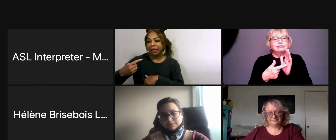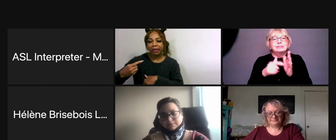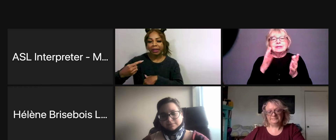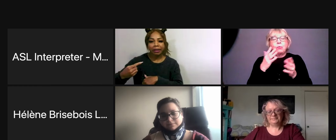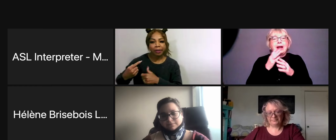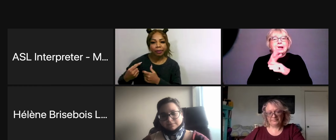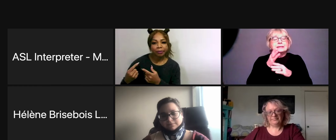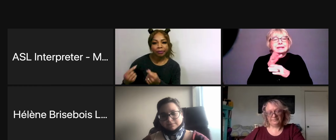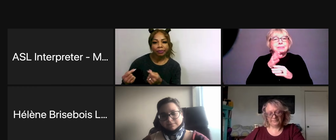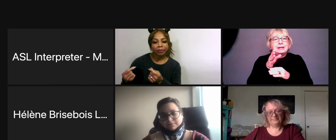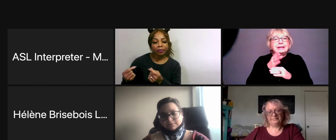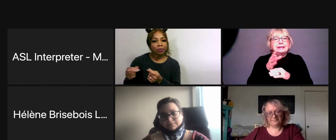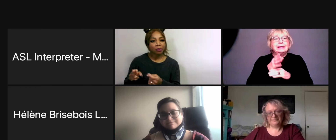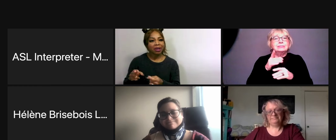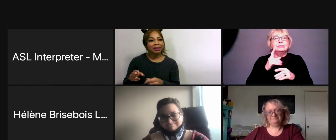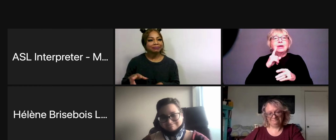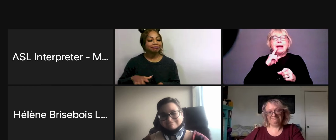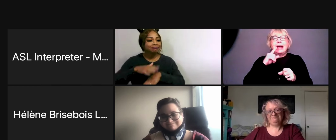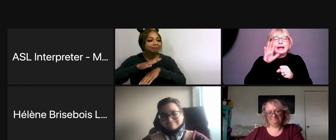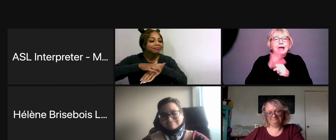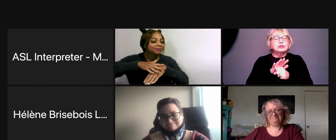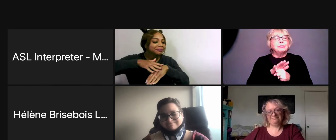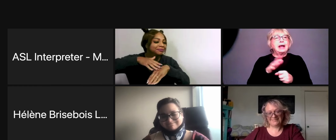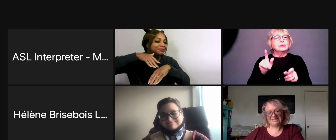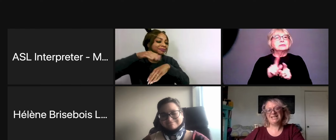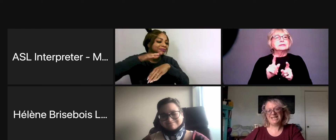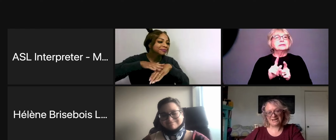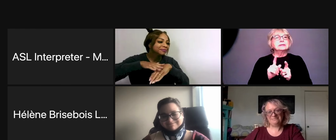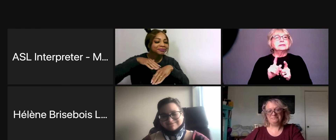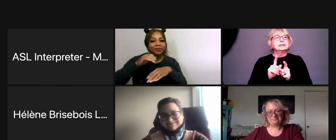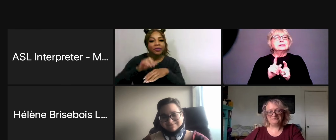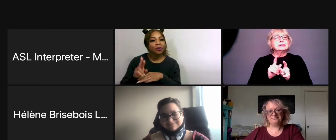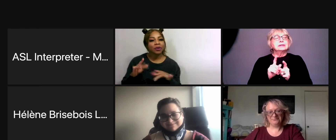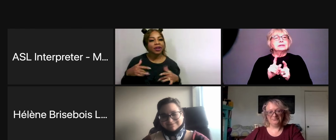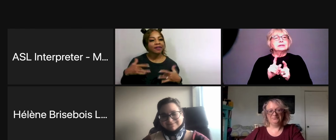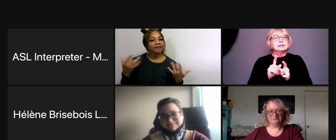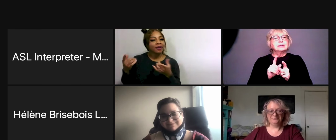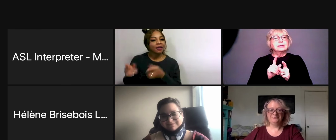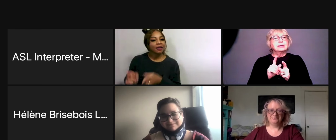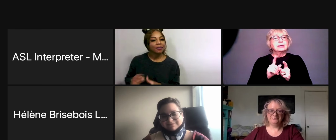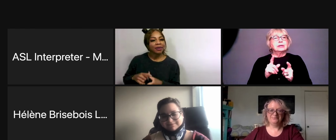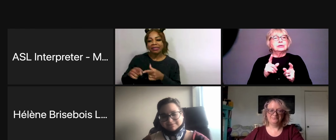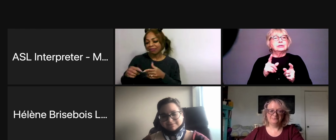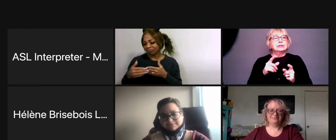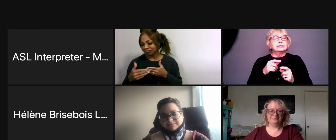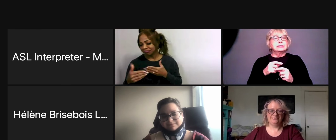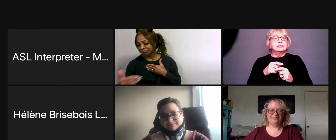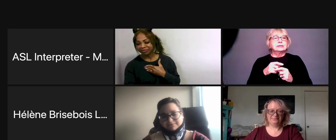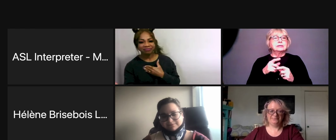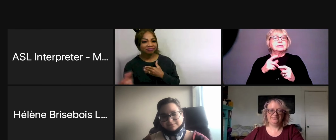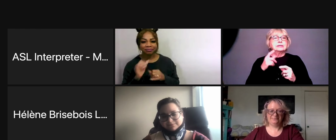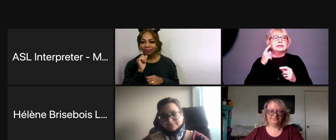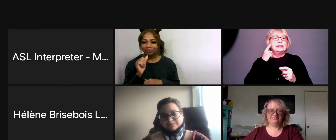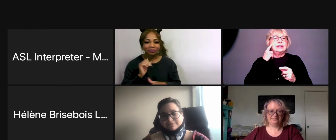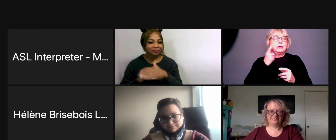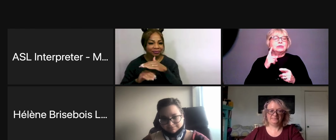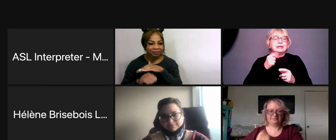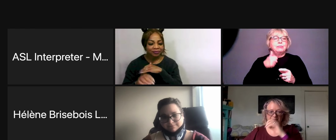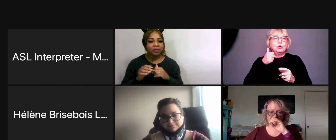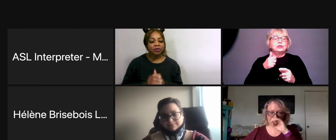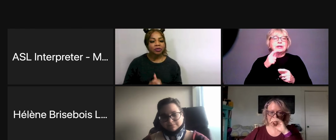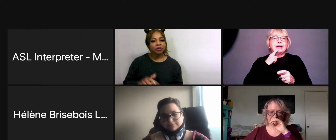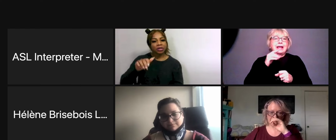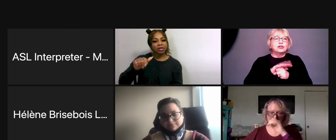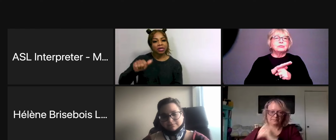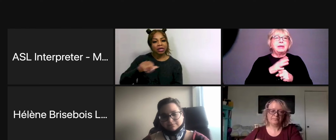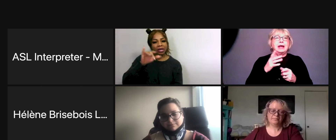'accessibilité comme un engagement plutôt qu'un événement ponctuel qui donne